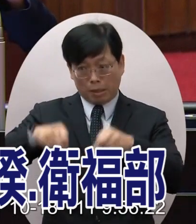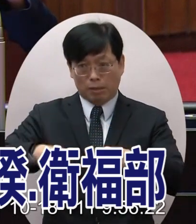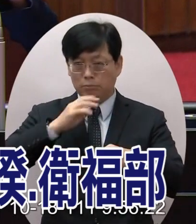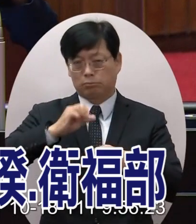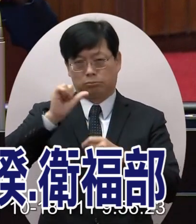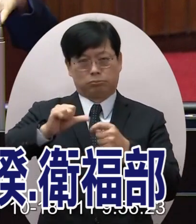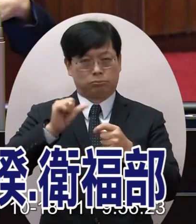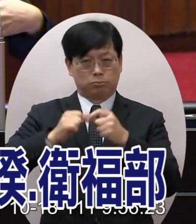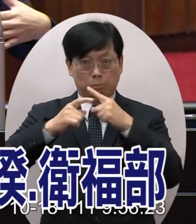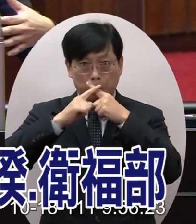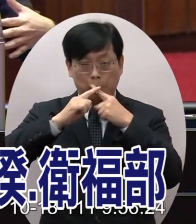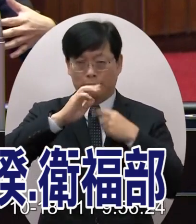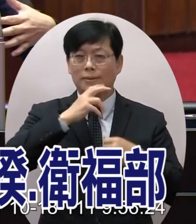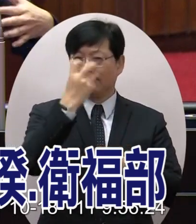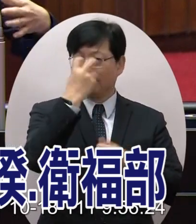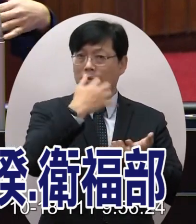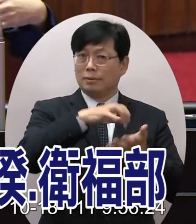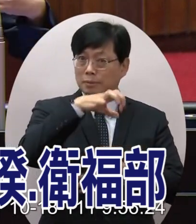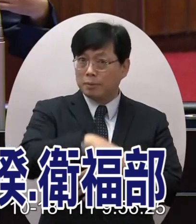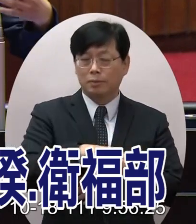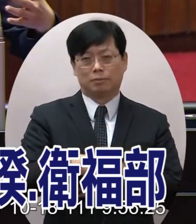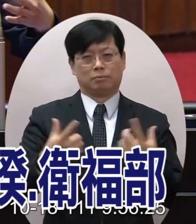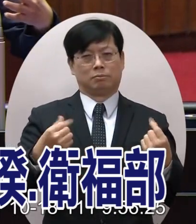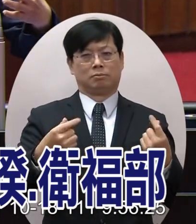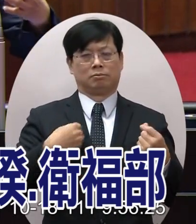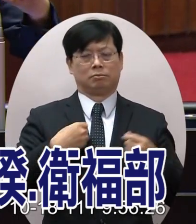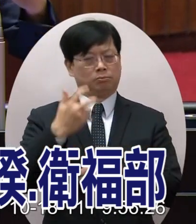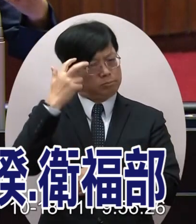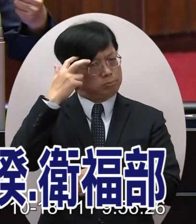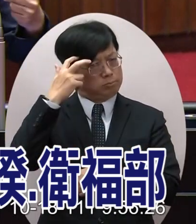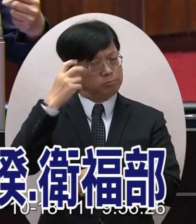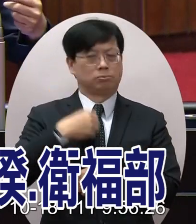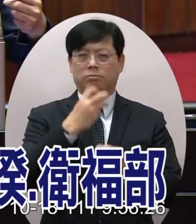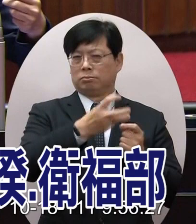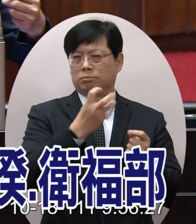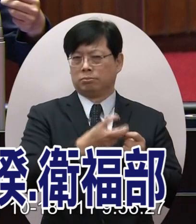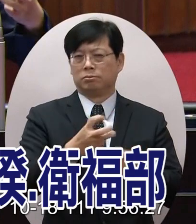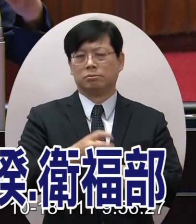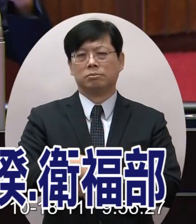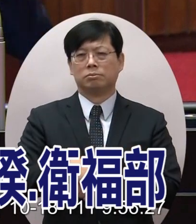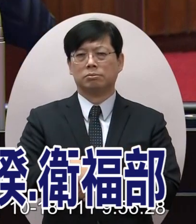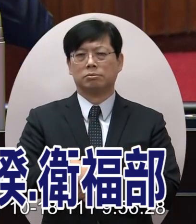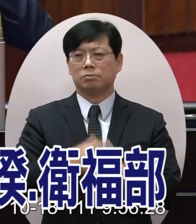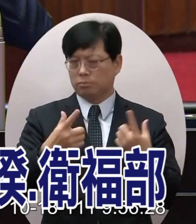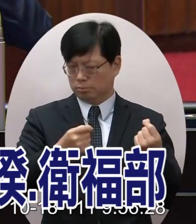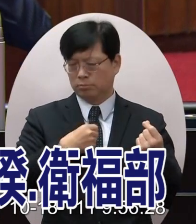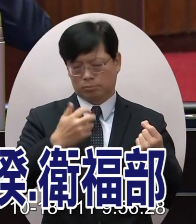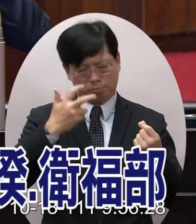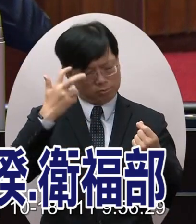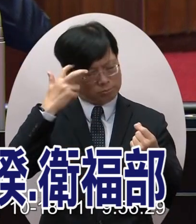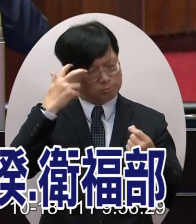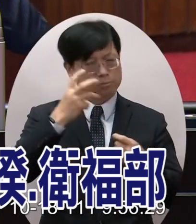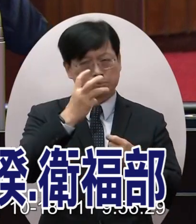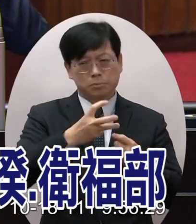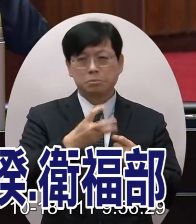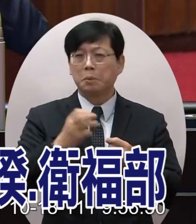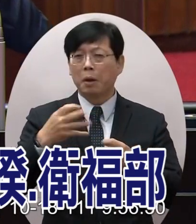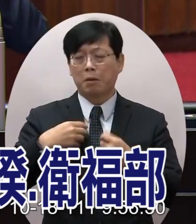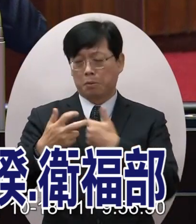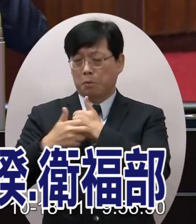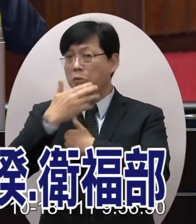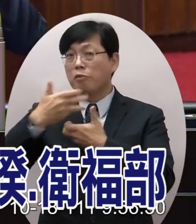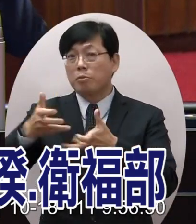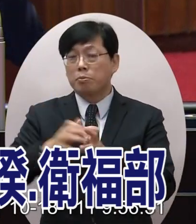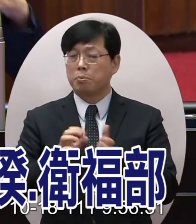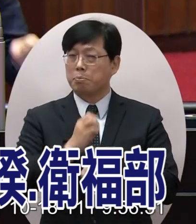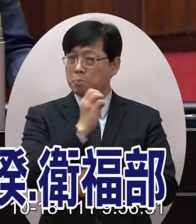5年。可是审计部呢，他还是把它坚持说是30年 啊，他还坚持说是30年了，因为卫福部